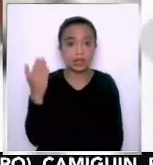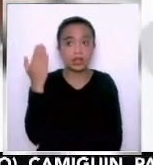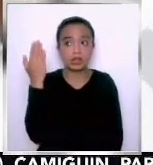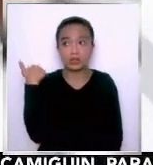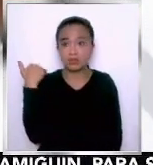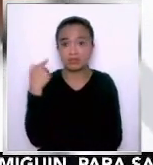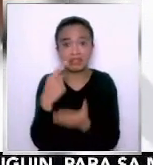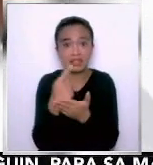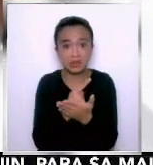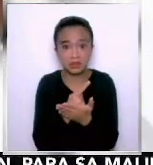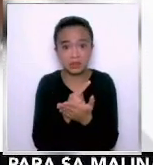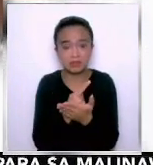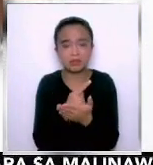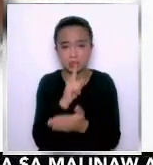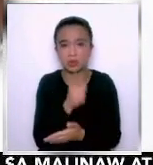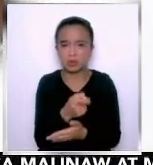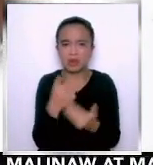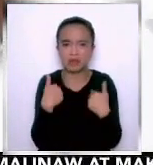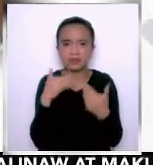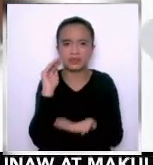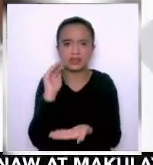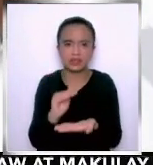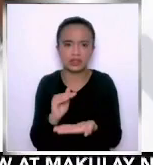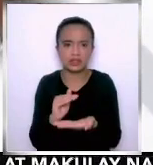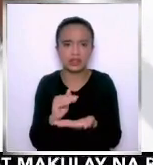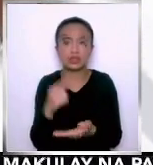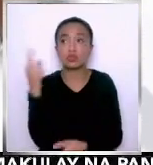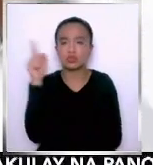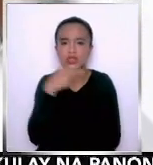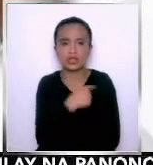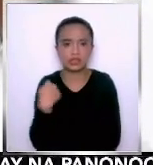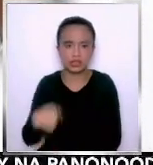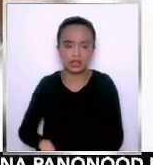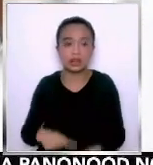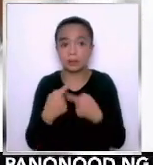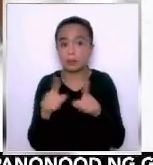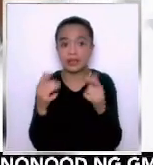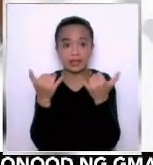nag-cost talaga ng rollback ang lockdown sa China. Oh, but this time hindi po